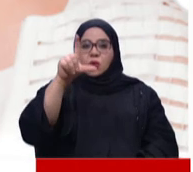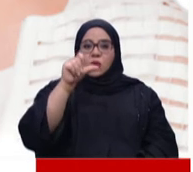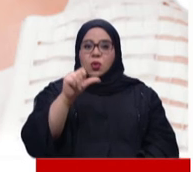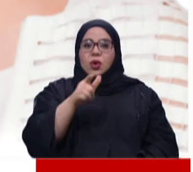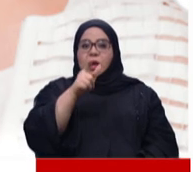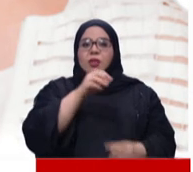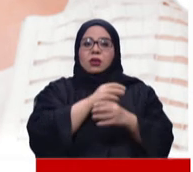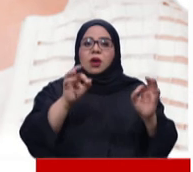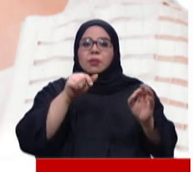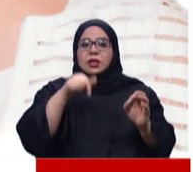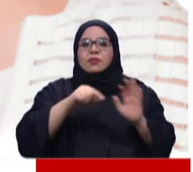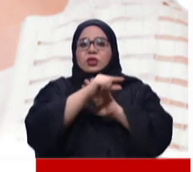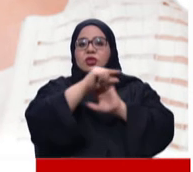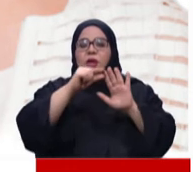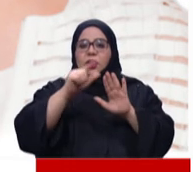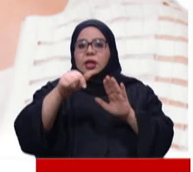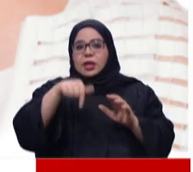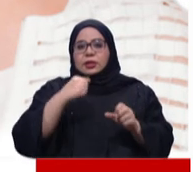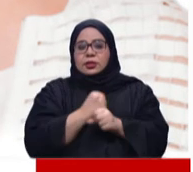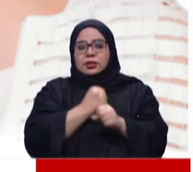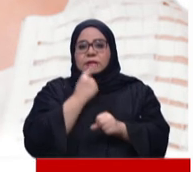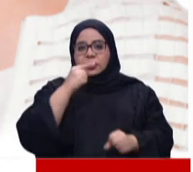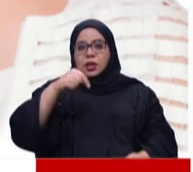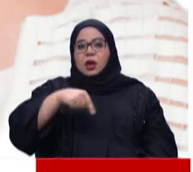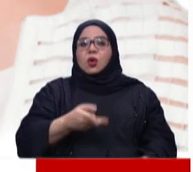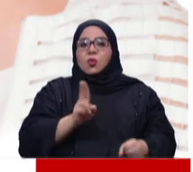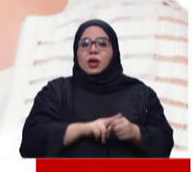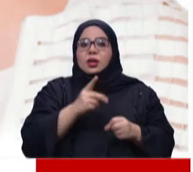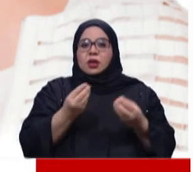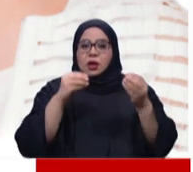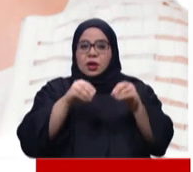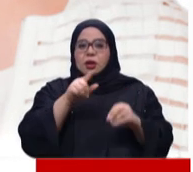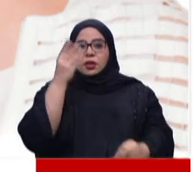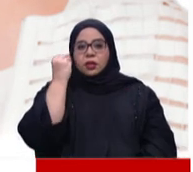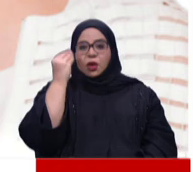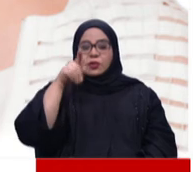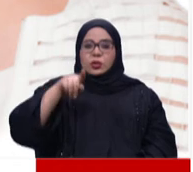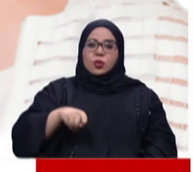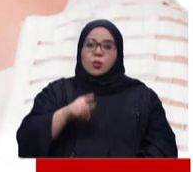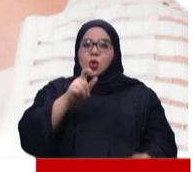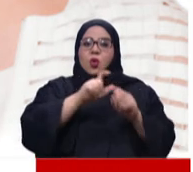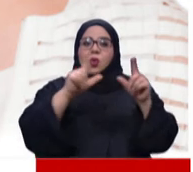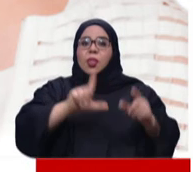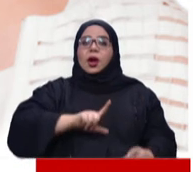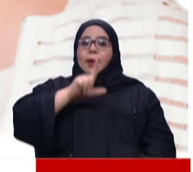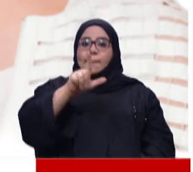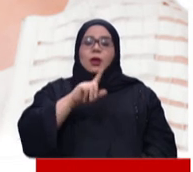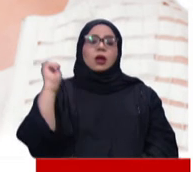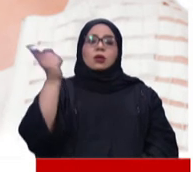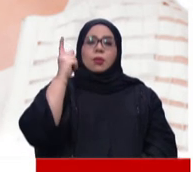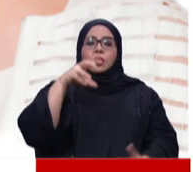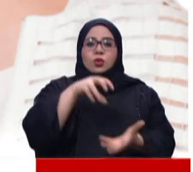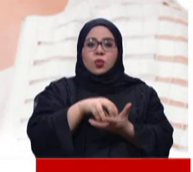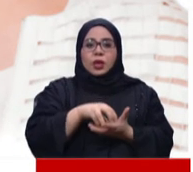الذي كرسناه شعارا لنشاطنا هذا العام. مضيفة معاليها أن ثقافة اليوم تشكل أملا لكل